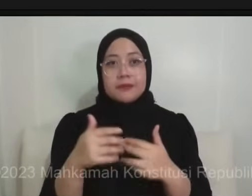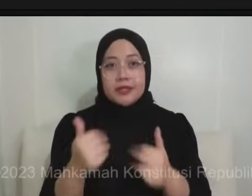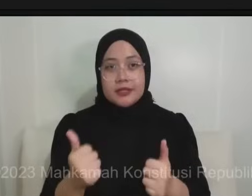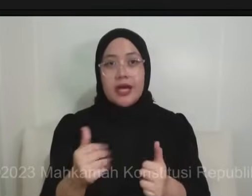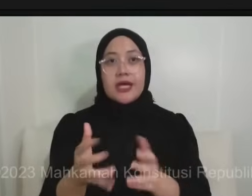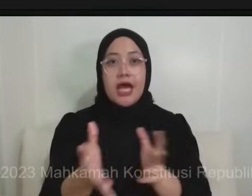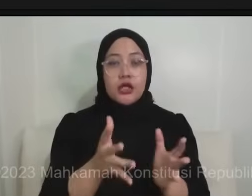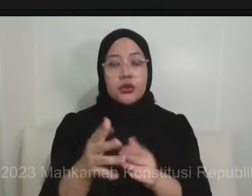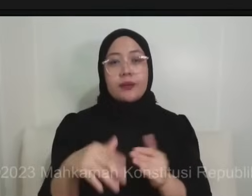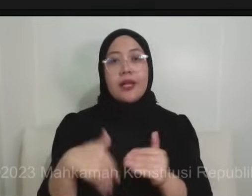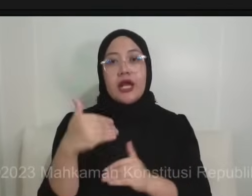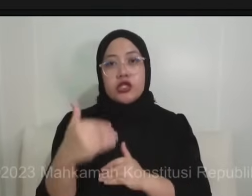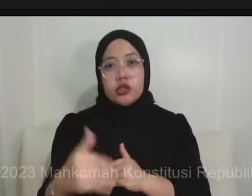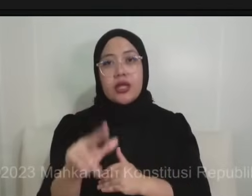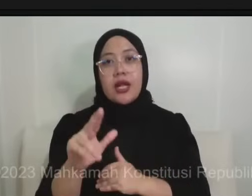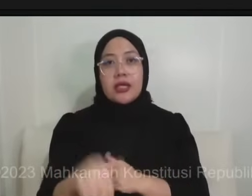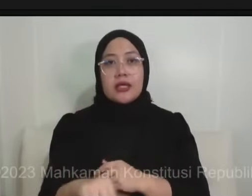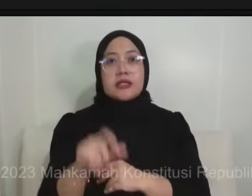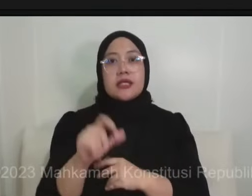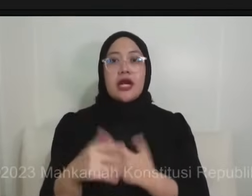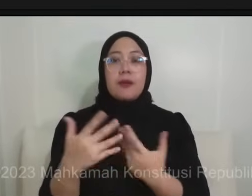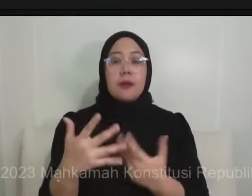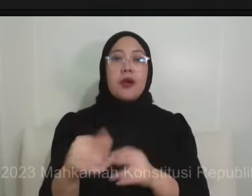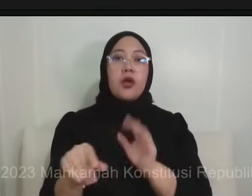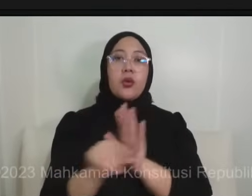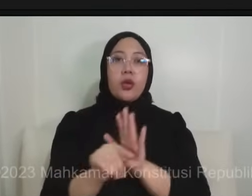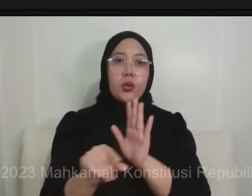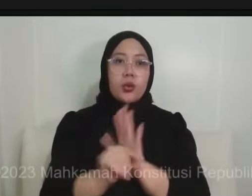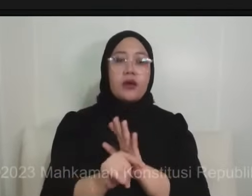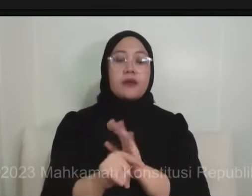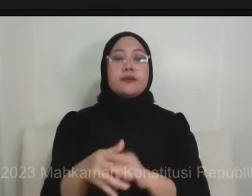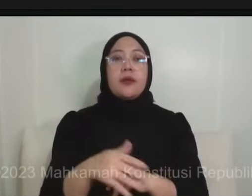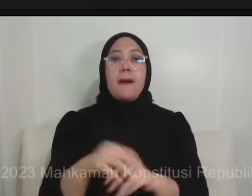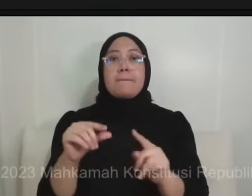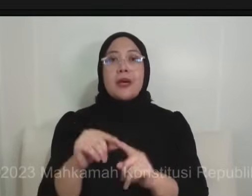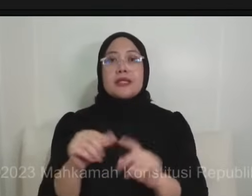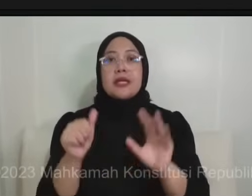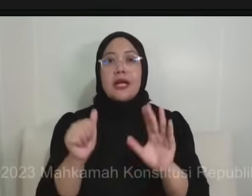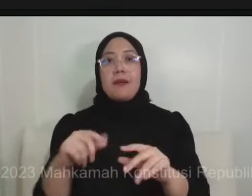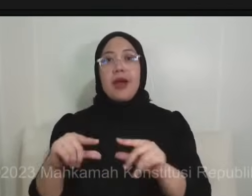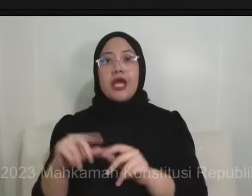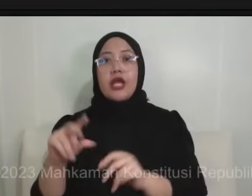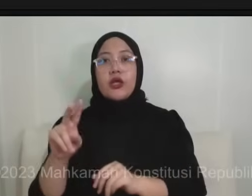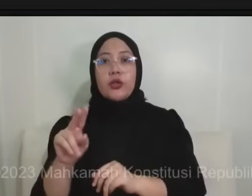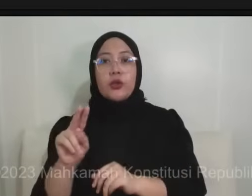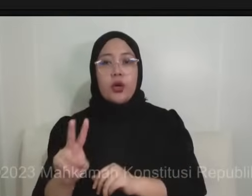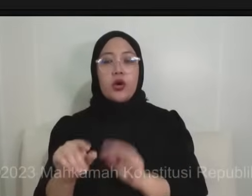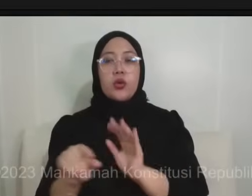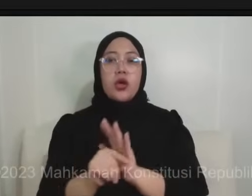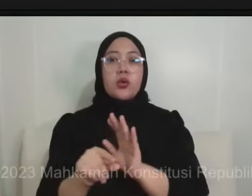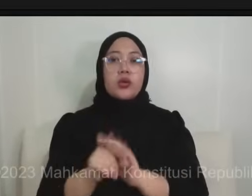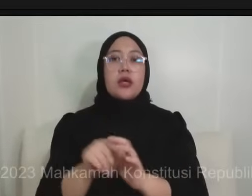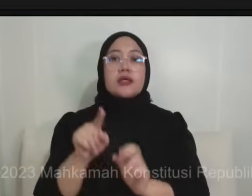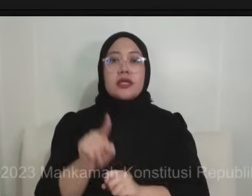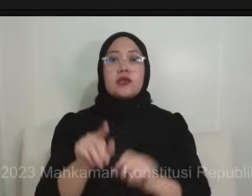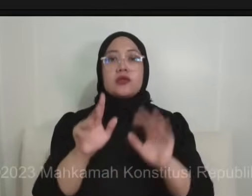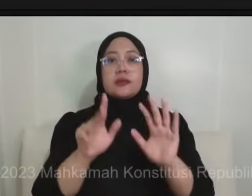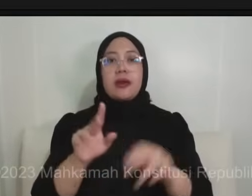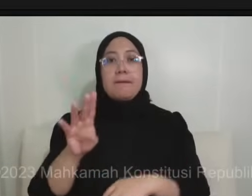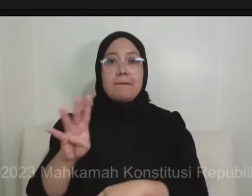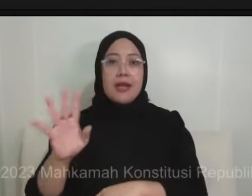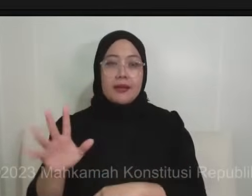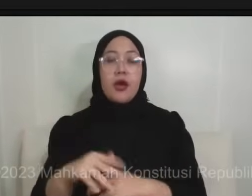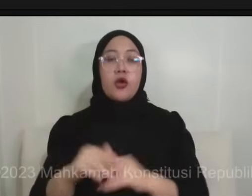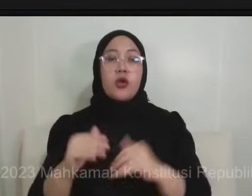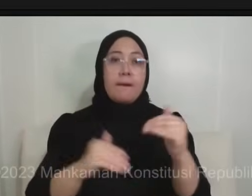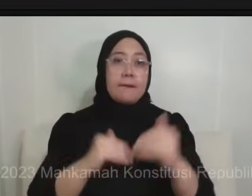lanjut dengan undang-undang Pid Pasal 6 ayat 2 UUD 1945 menimbang bahwa